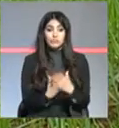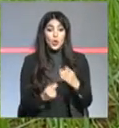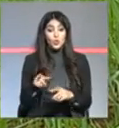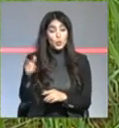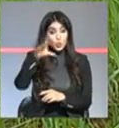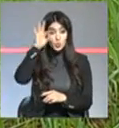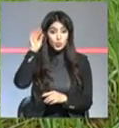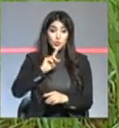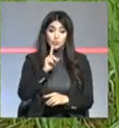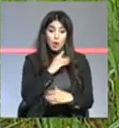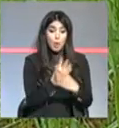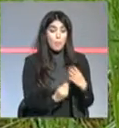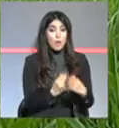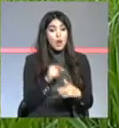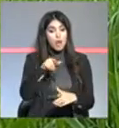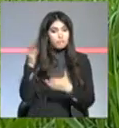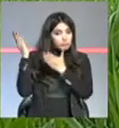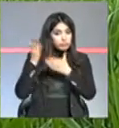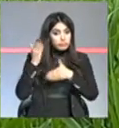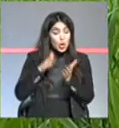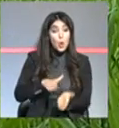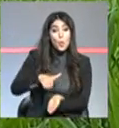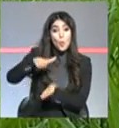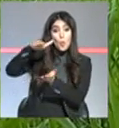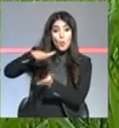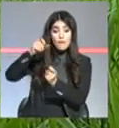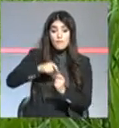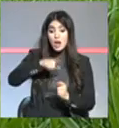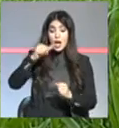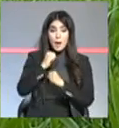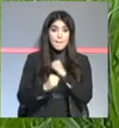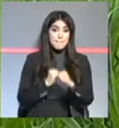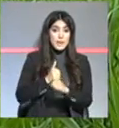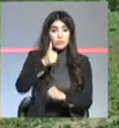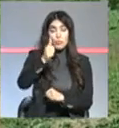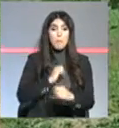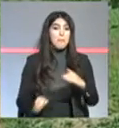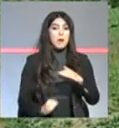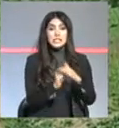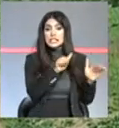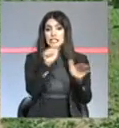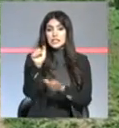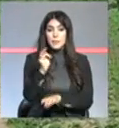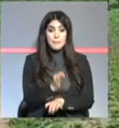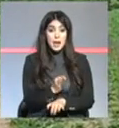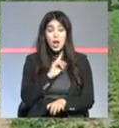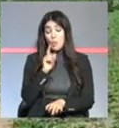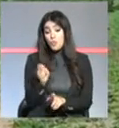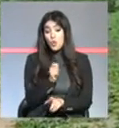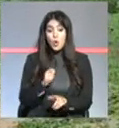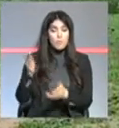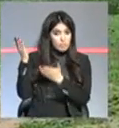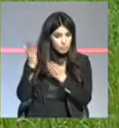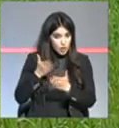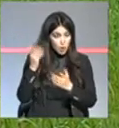وبموجب هذا النقص الى السيارات كميه اكبر من القمح الثلاث القادمه تتجاوز ستين بالمائه التي يقع استيرادها